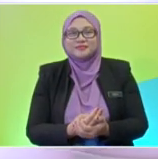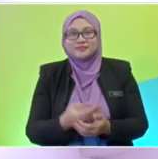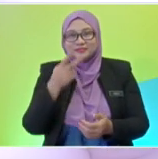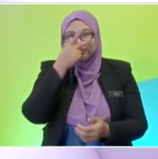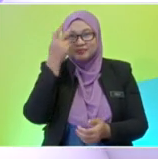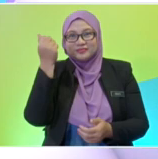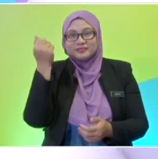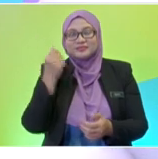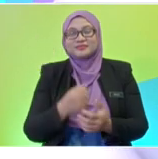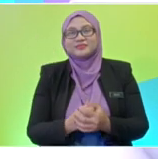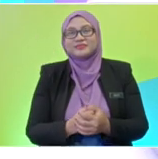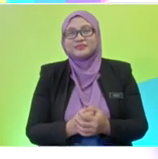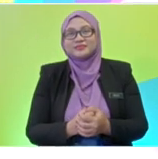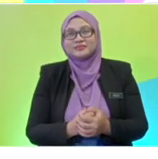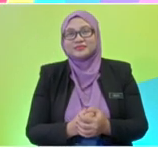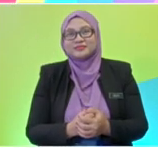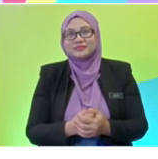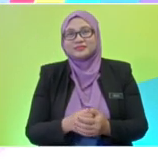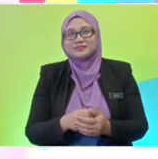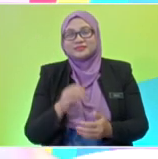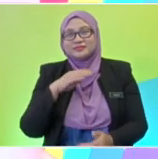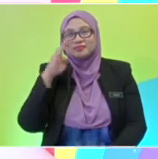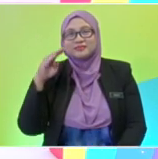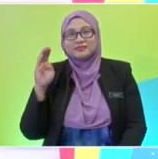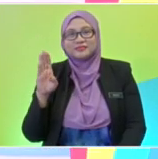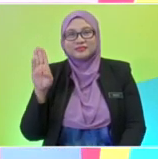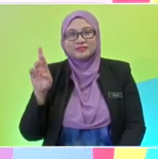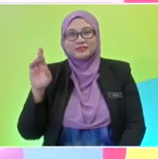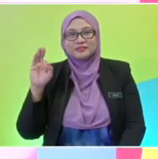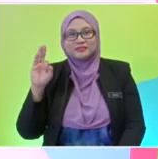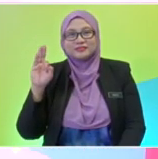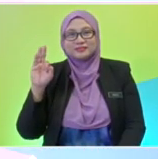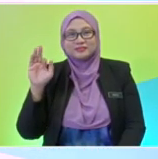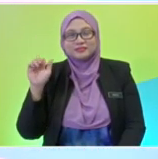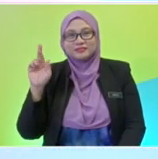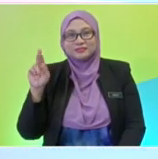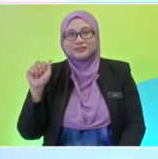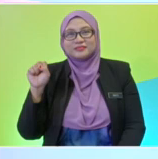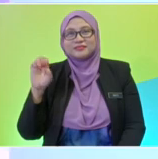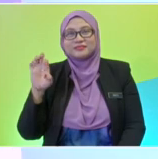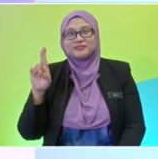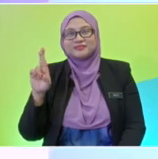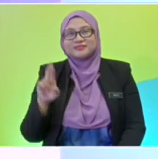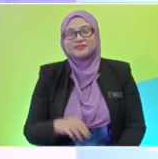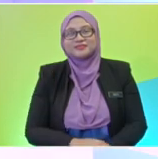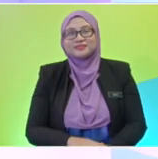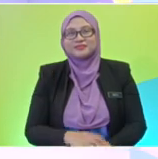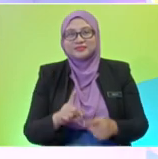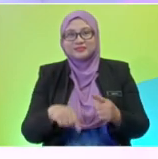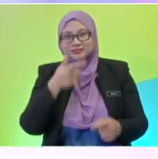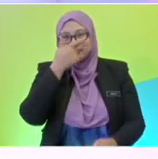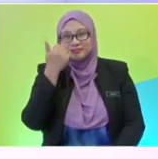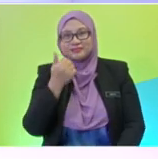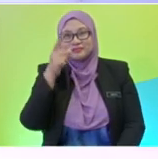frazes sebenarnya Diana pergi Genting Highland tapi abang dengan ayah na pergi ke bukit venez kita ikut dengan ayah dengan Abang